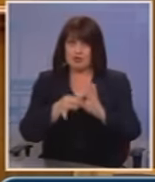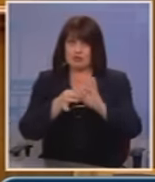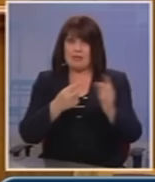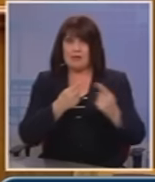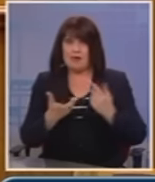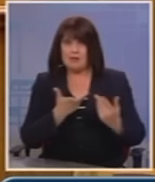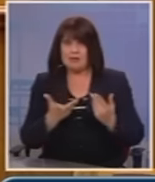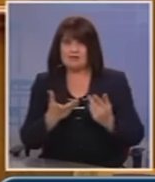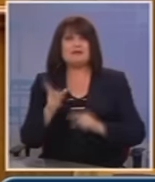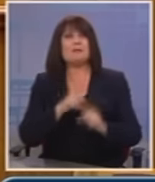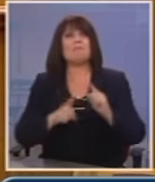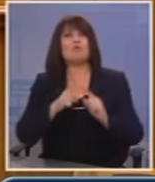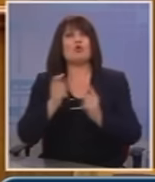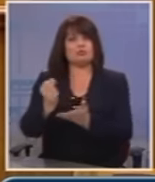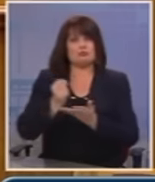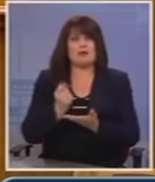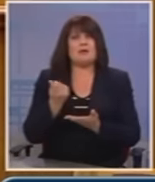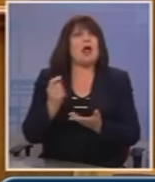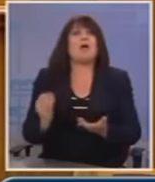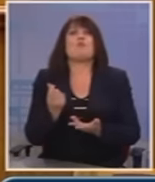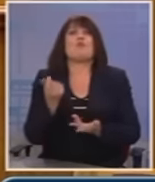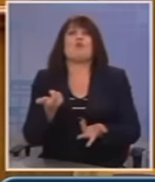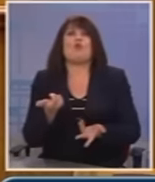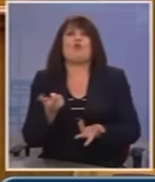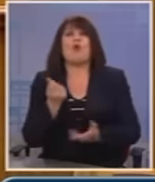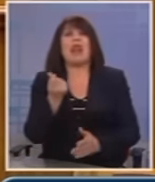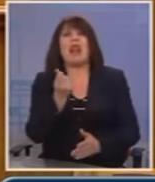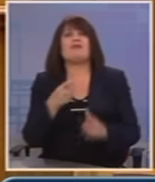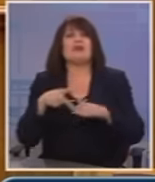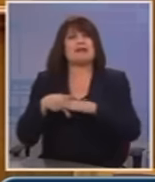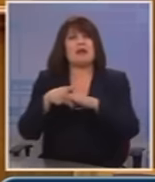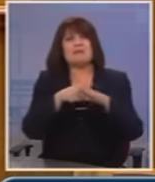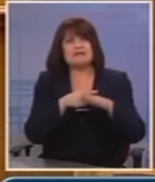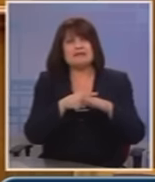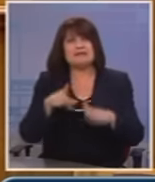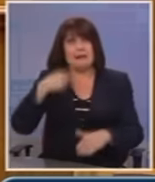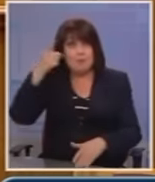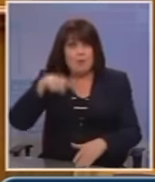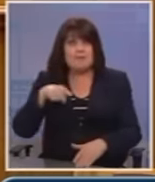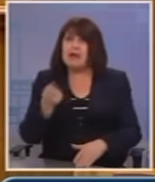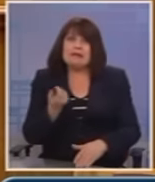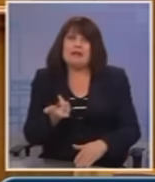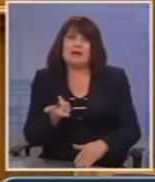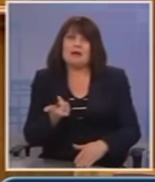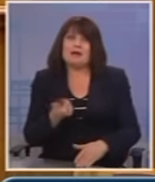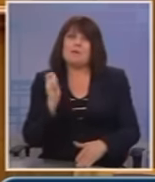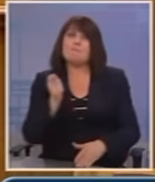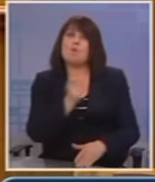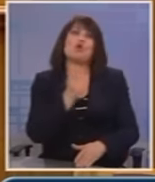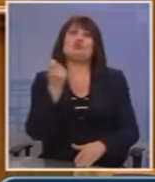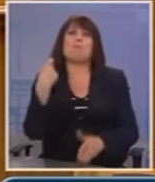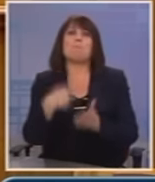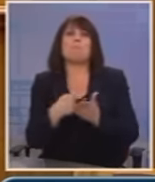Ποιο πλάνο υπάρχει για τη χρηματοδότηση της χώρας και τη ρευστότητα των τραπεζών την επόμενη μέρα? Πώς θα πληρωθούν μισθοί